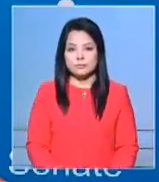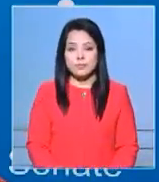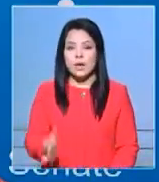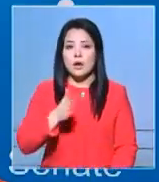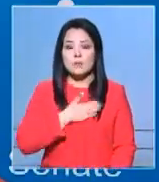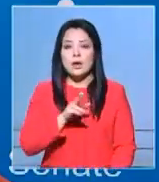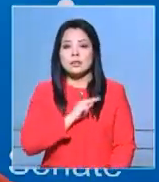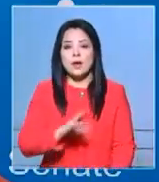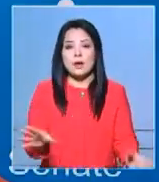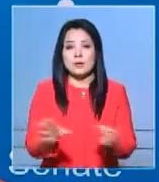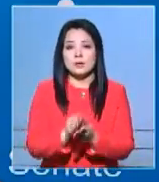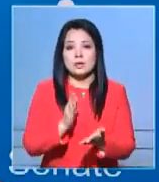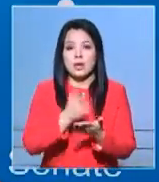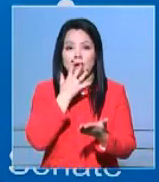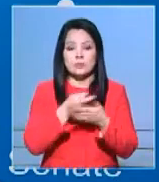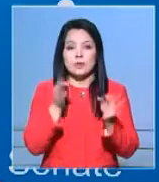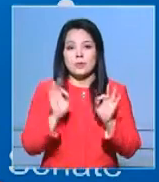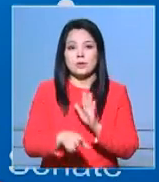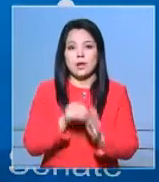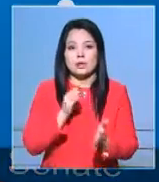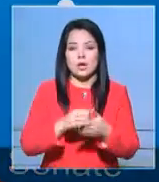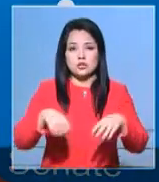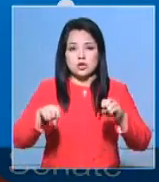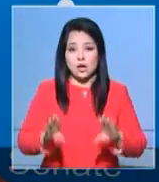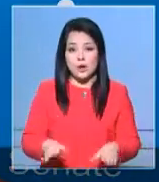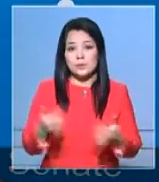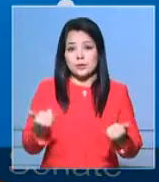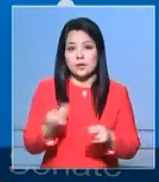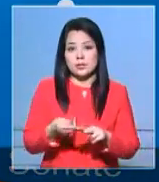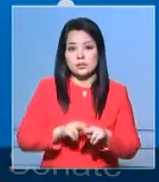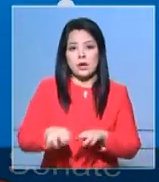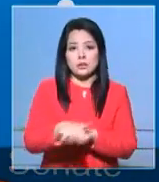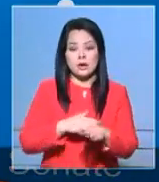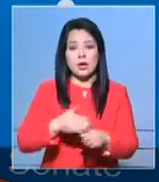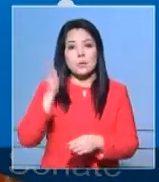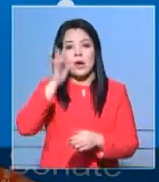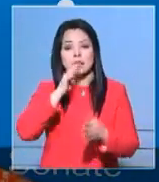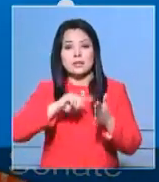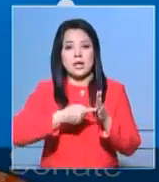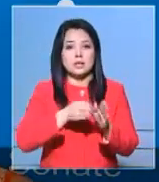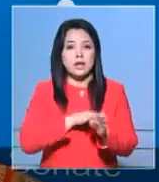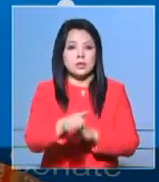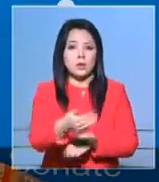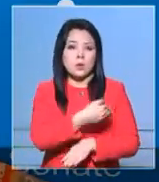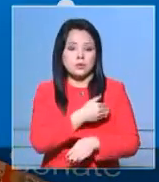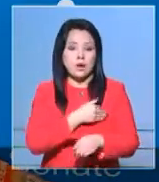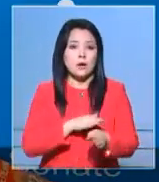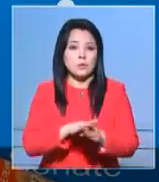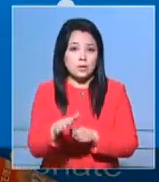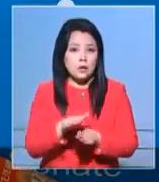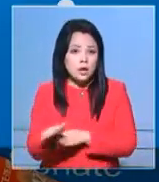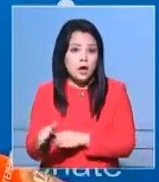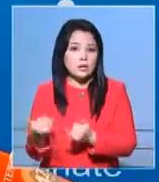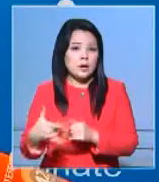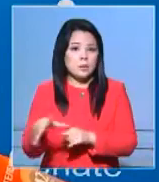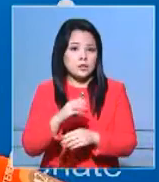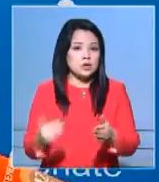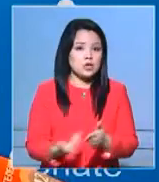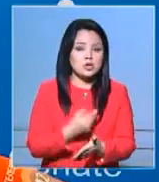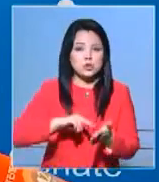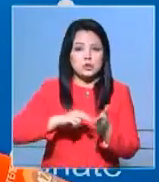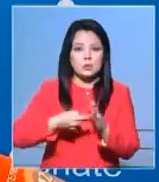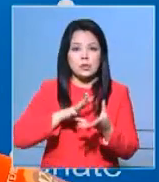Біздің әріптестеріміз өте дұрыс шешім қабылдады. Осы уақыт аралығында алдарына қойған міндетті абыроймен атқарып шықты. Енді жаңа